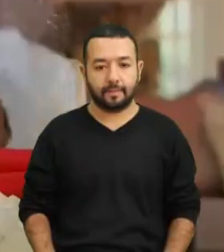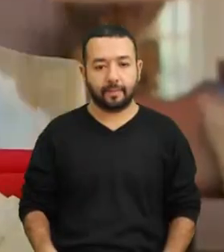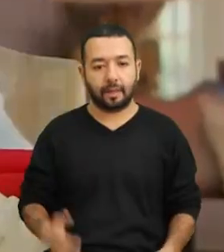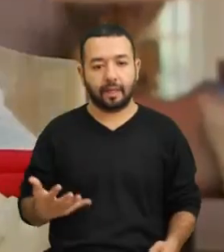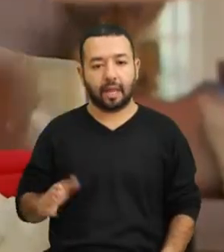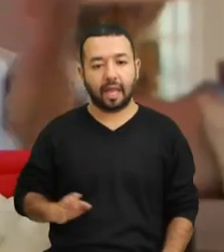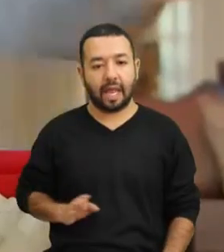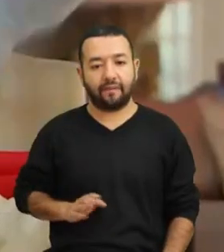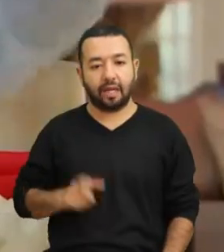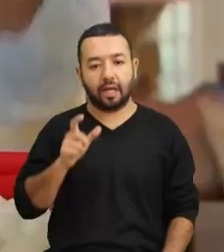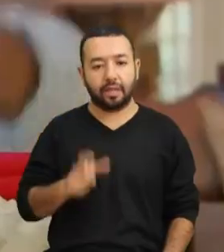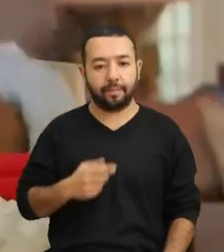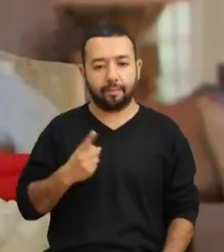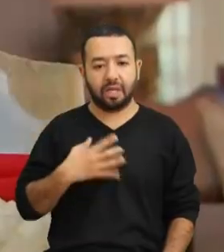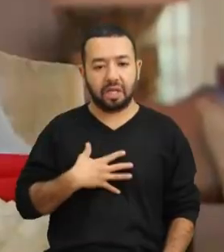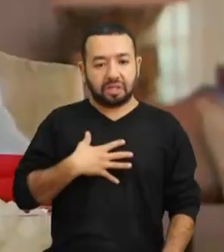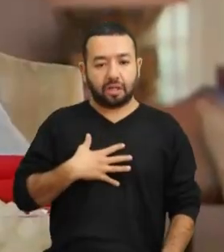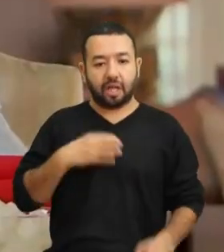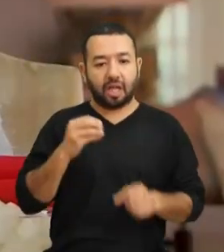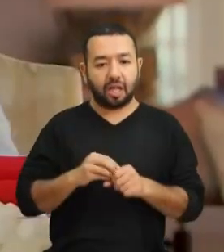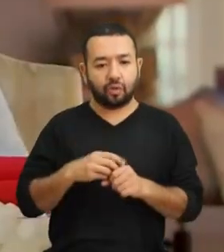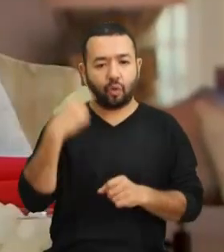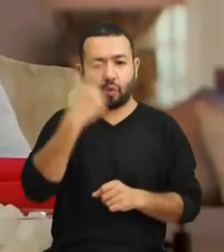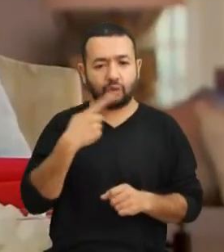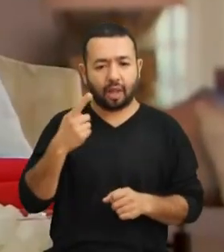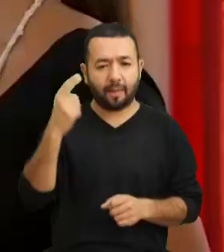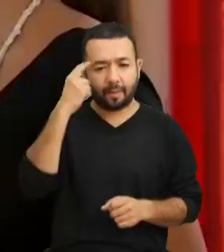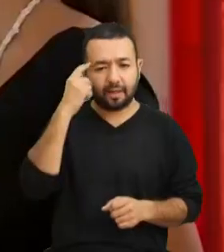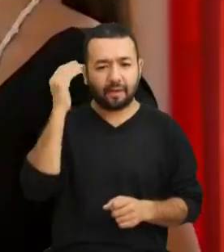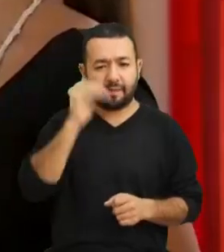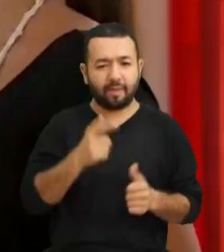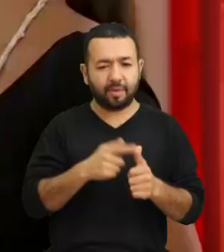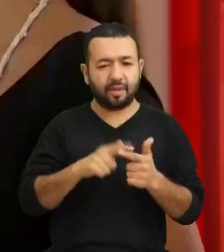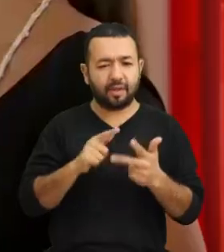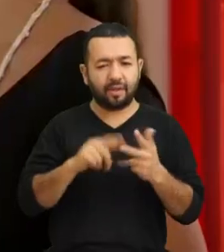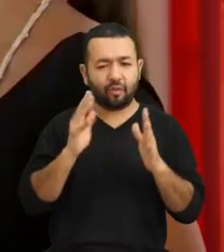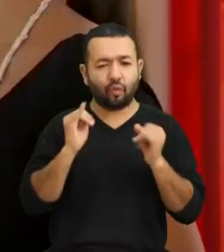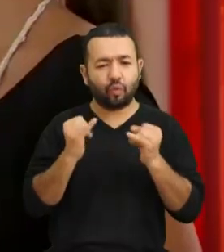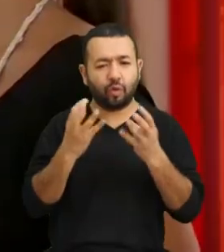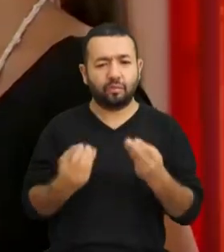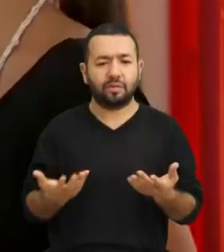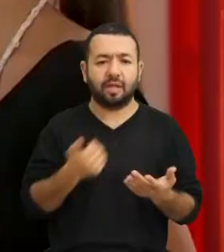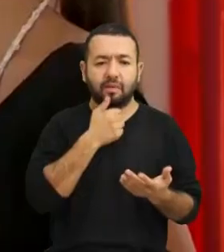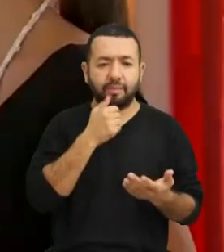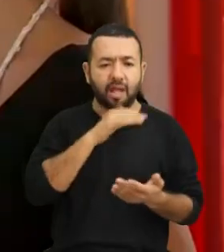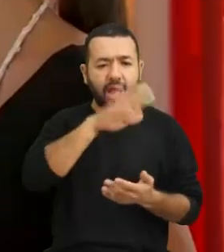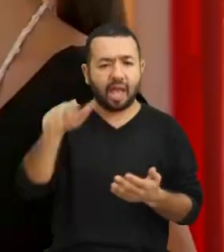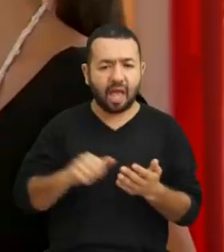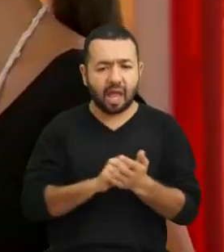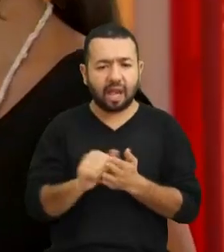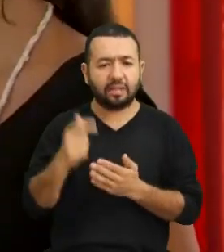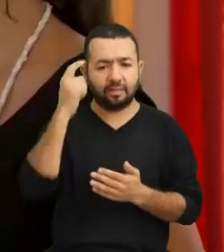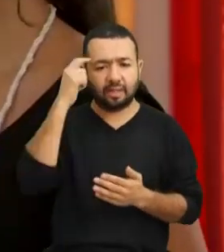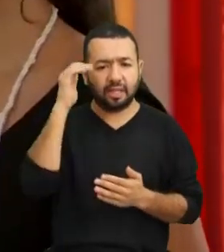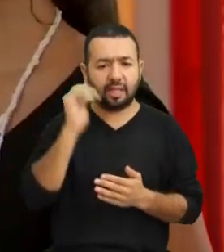Ya evladım, bir hıçkırık yüzünden başına gelmedi kalmamış ya. Ya babacığım, hayır yok. Bu herkesin başına gelebilecek.